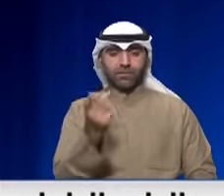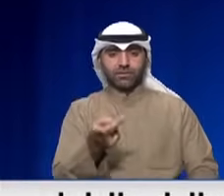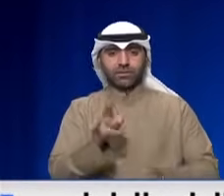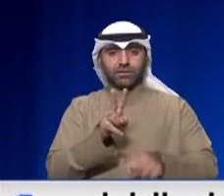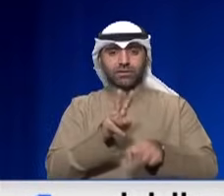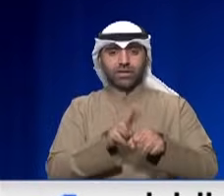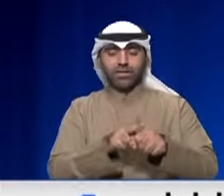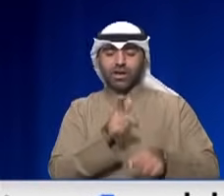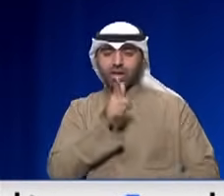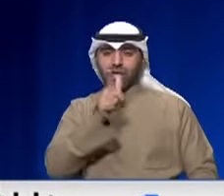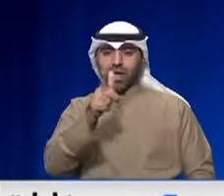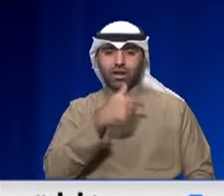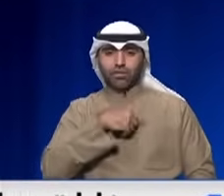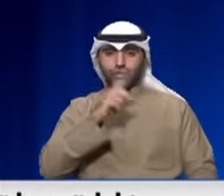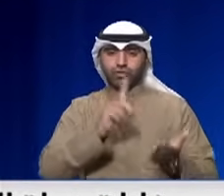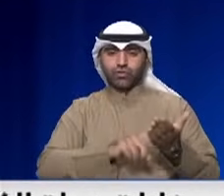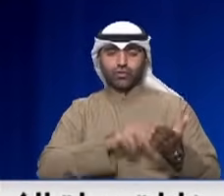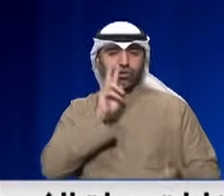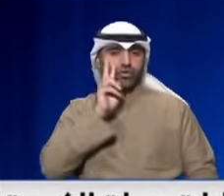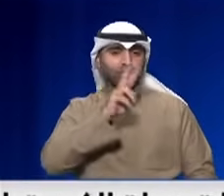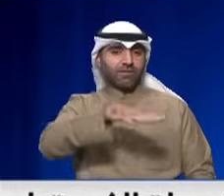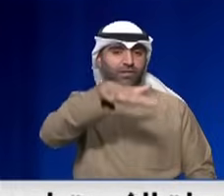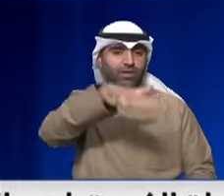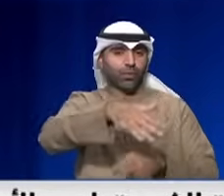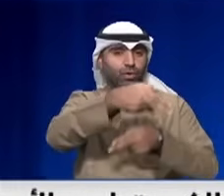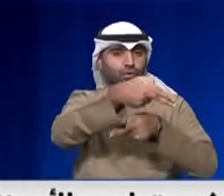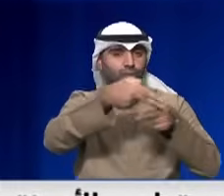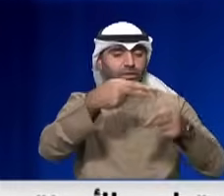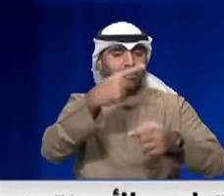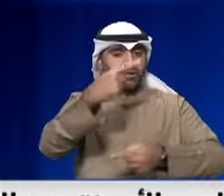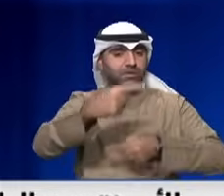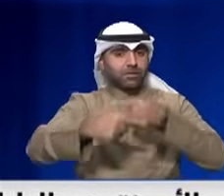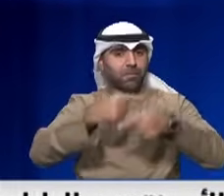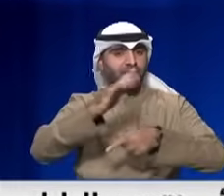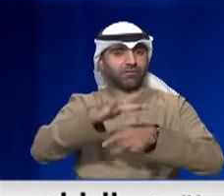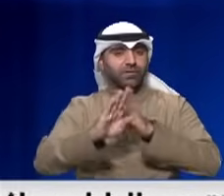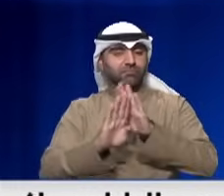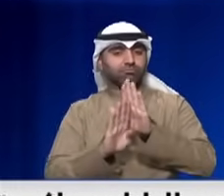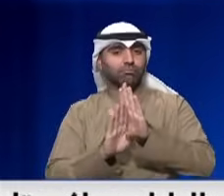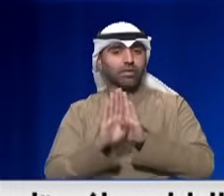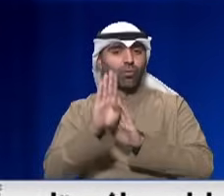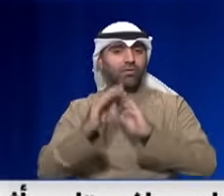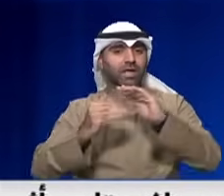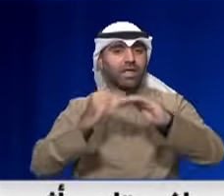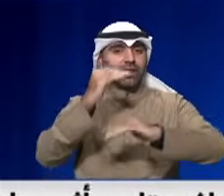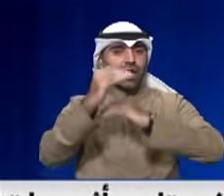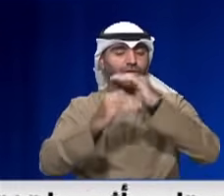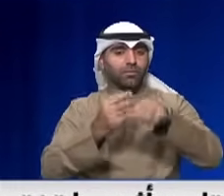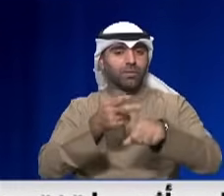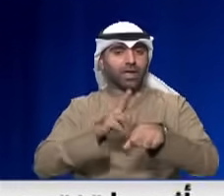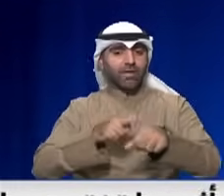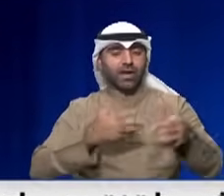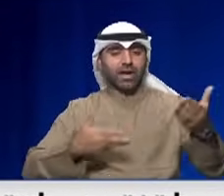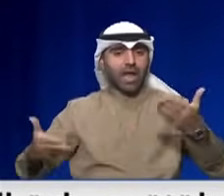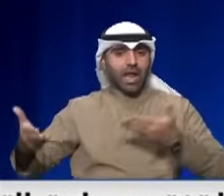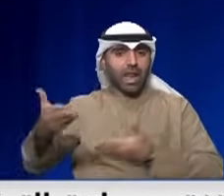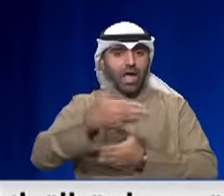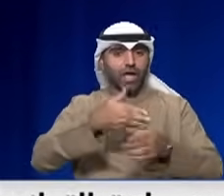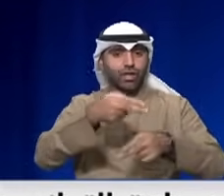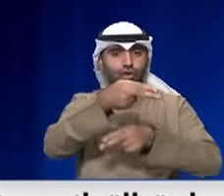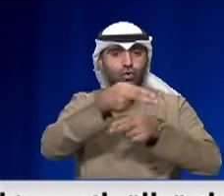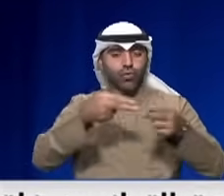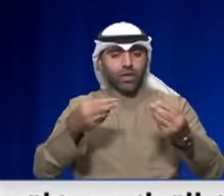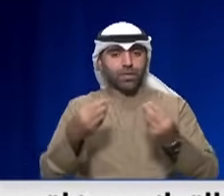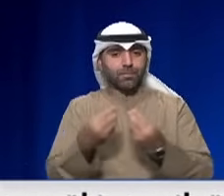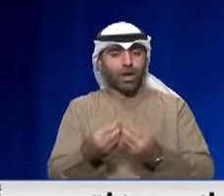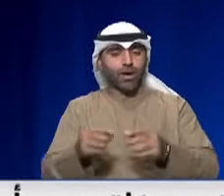البارز لسموه رحمه الله في تعزيز اواصر علاقات الصداقه الثنائيه بين البلدين الصديقين متمنيا